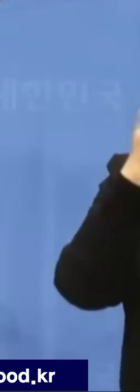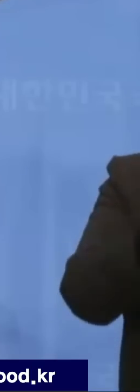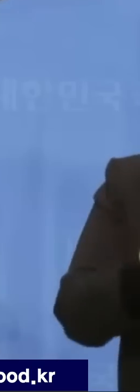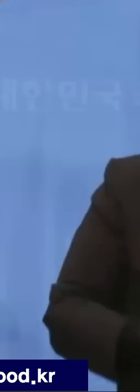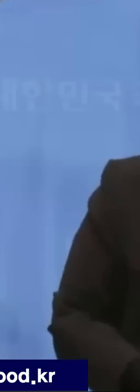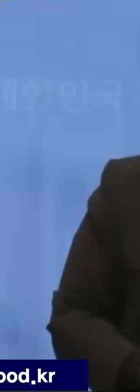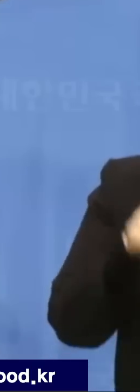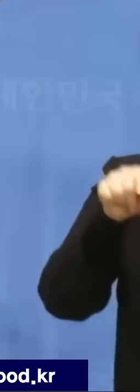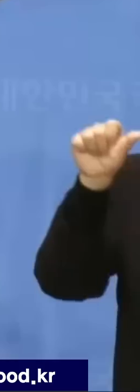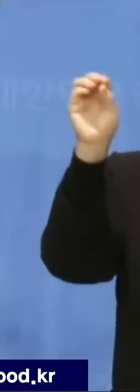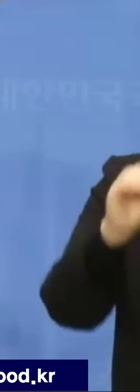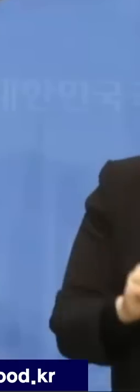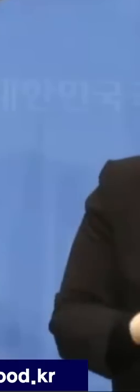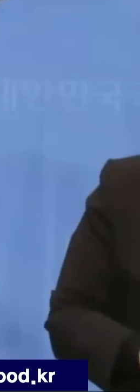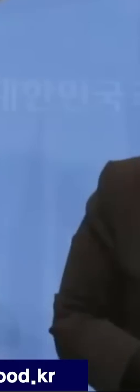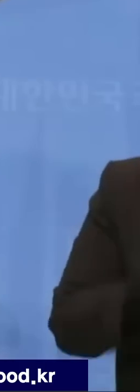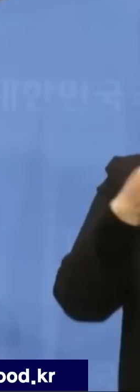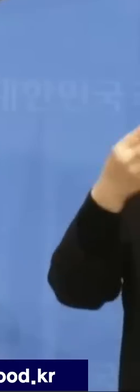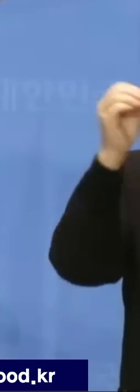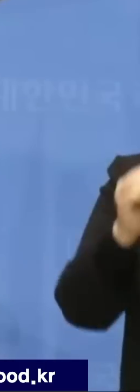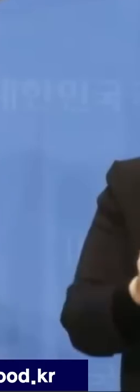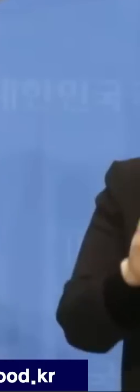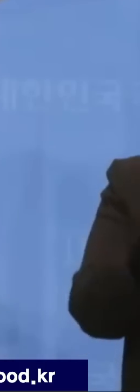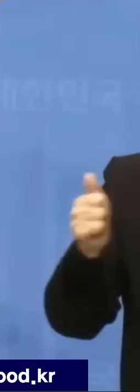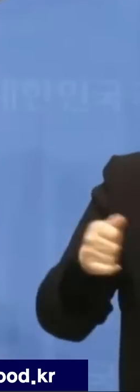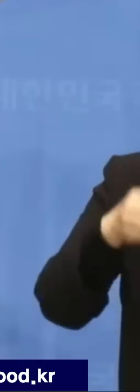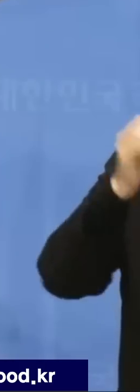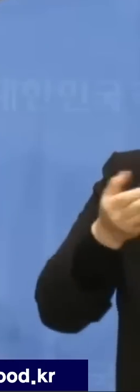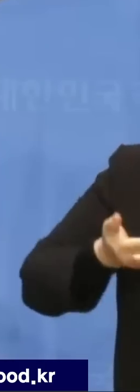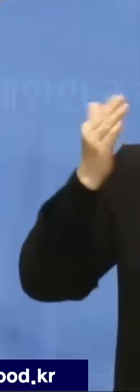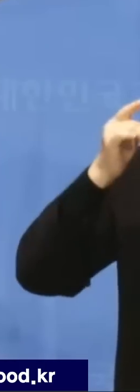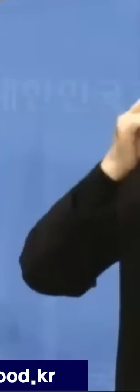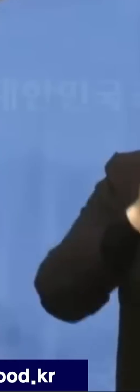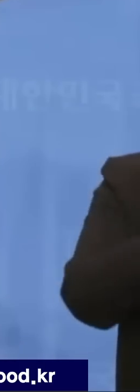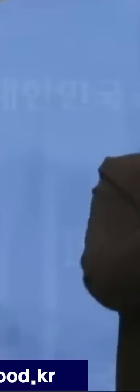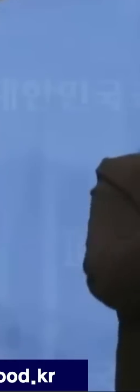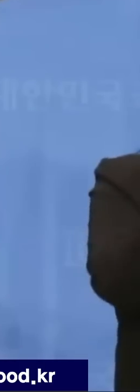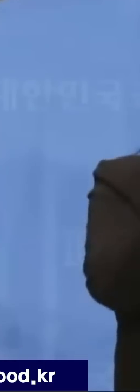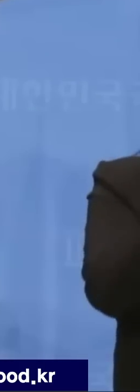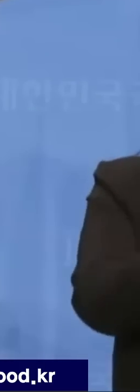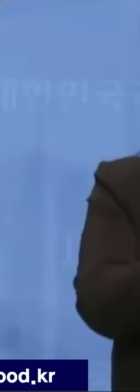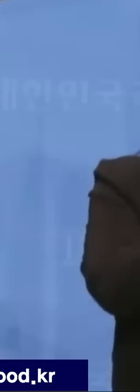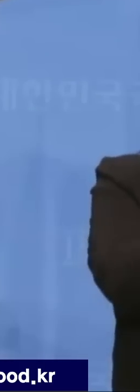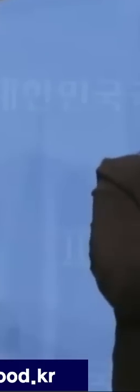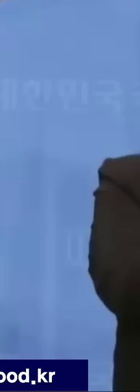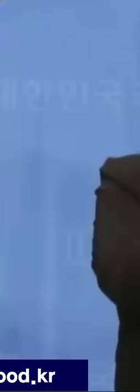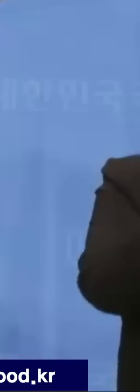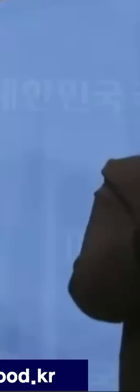54.3%로 국민 절반 이상이 MB 사면에 반대하고 있음에도 MB 사면을 강행하겠다는